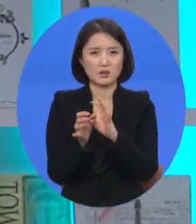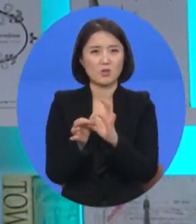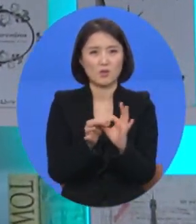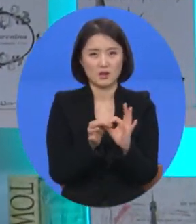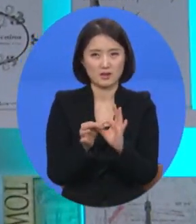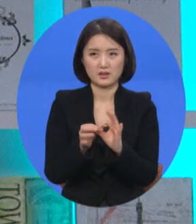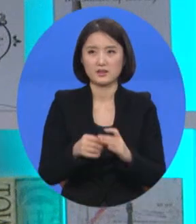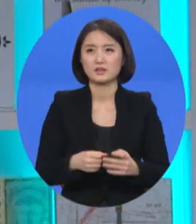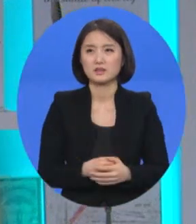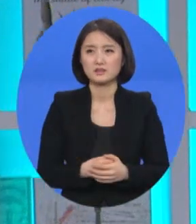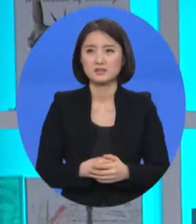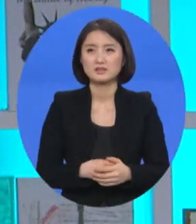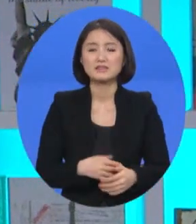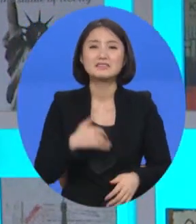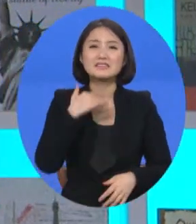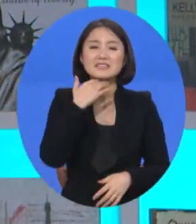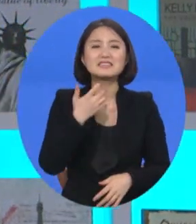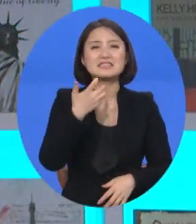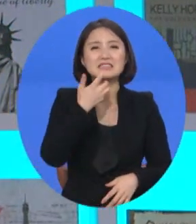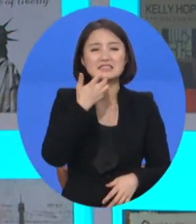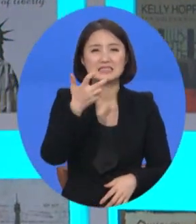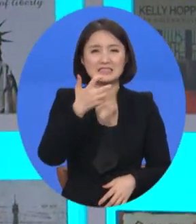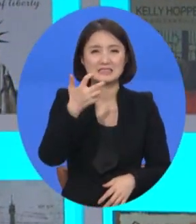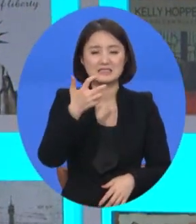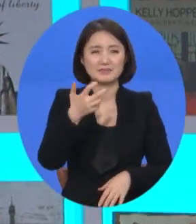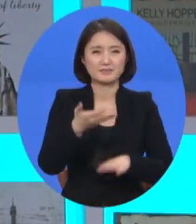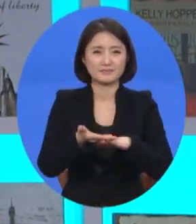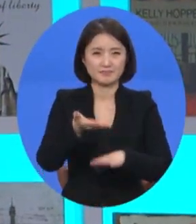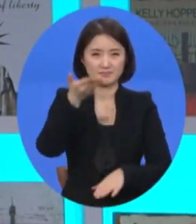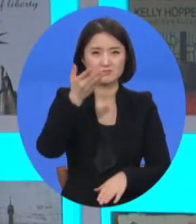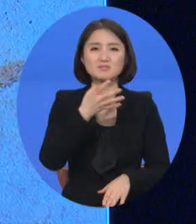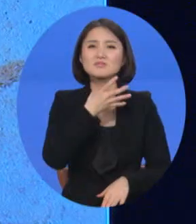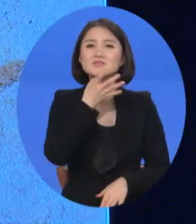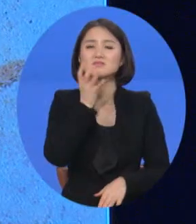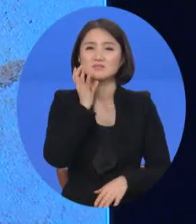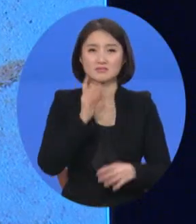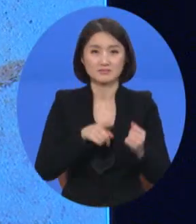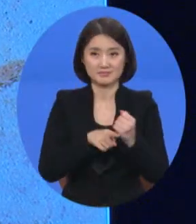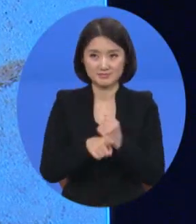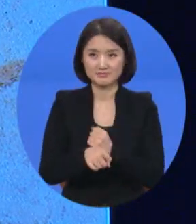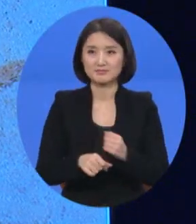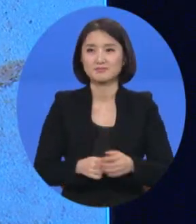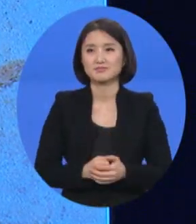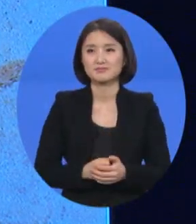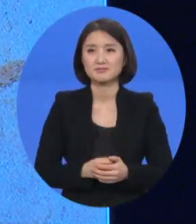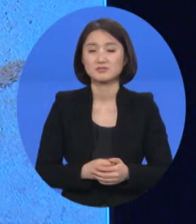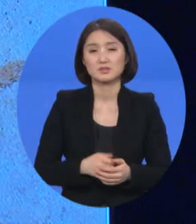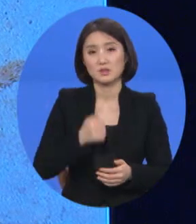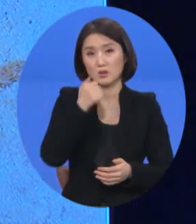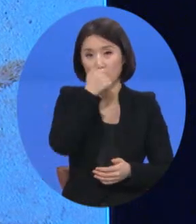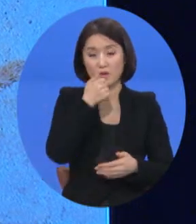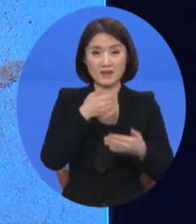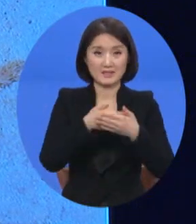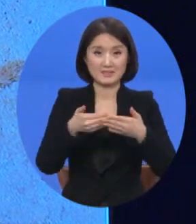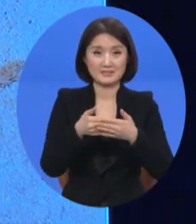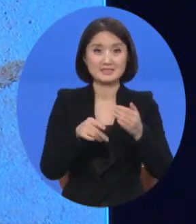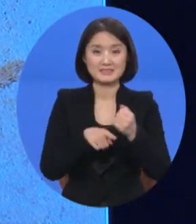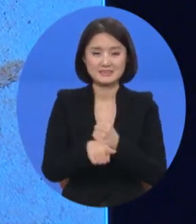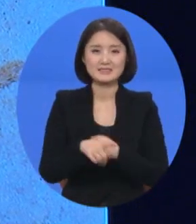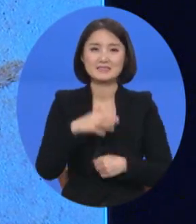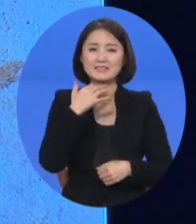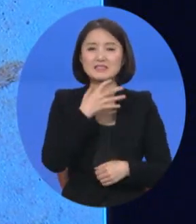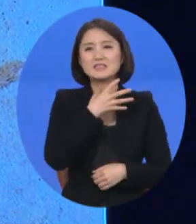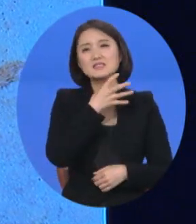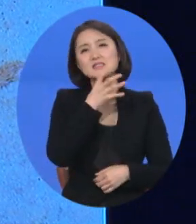못자는 70 모인 모자입니다 4 그래서 옛날 화가들이 과 양이 를 그리면 그것은 70 놓일 듯 한